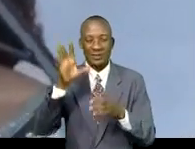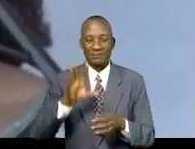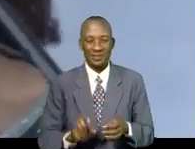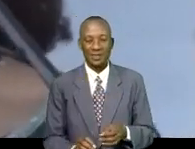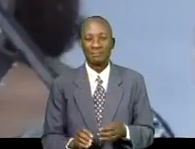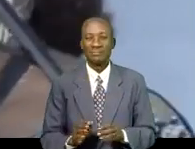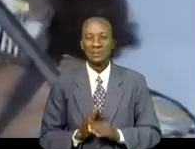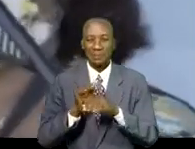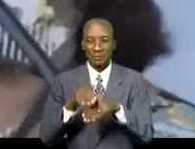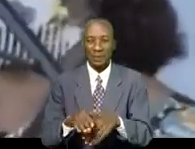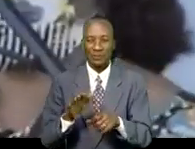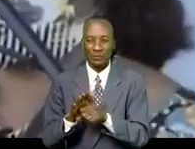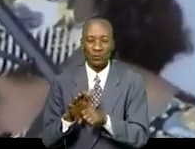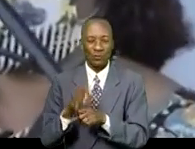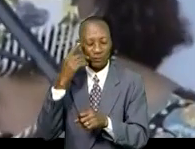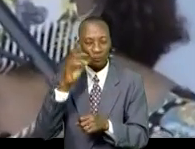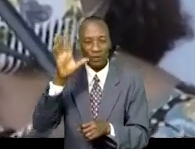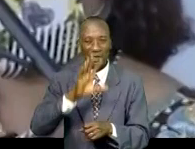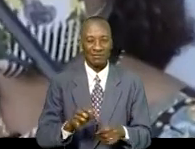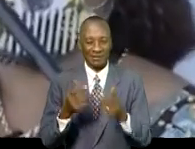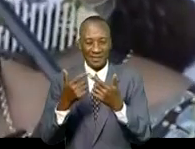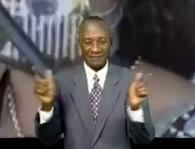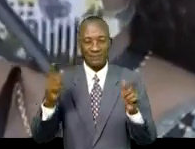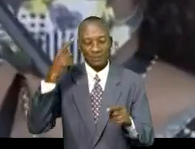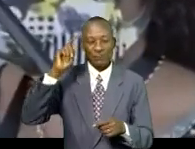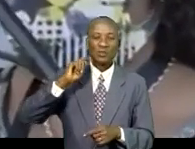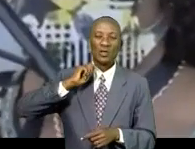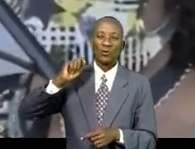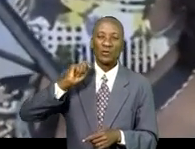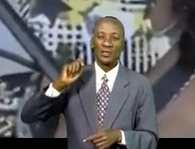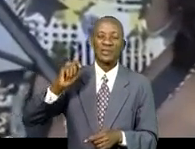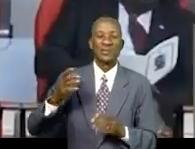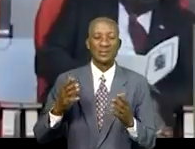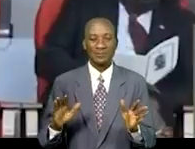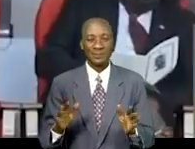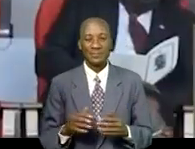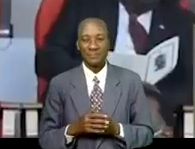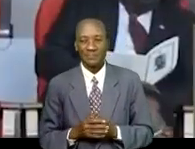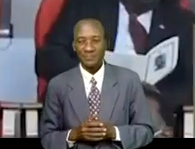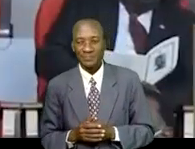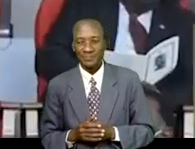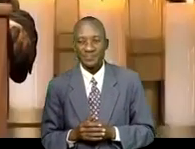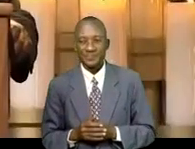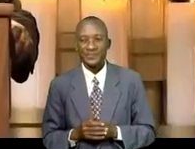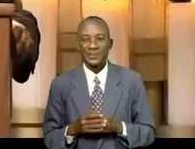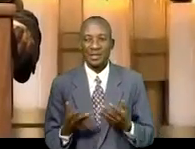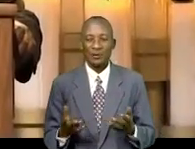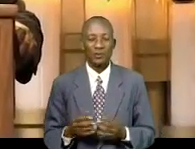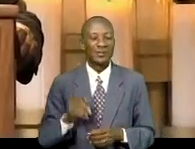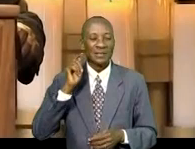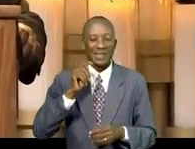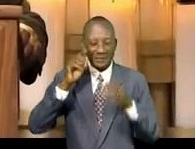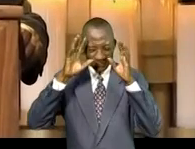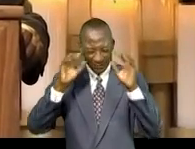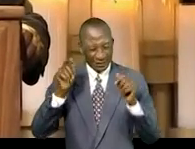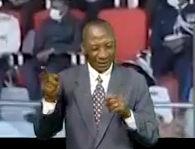la libération de l'Afrique du colonialisme et de l'apartheid. Rappelons toutefois que Kenneth Kaunda a dirigé la